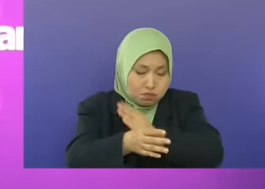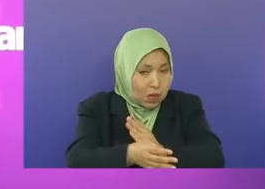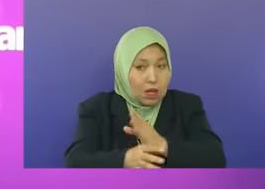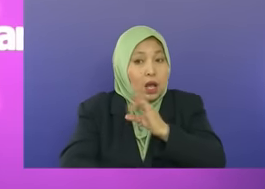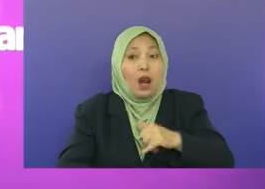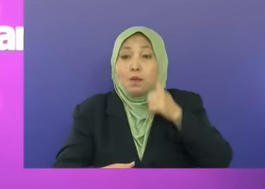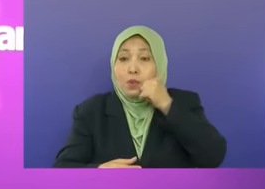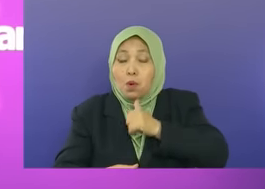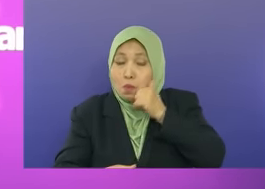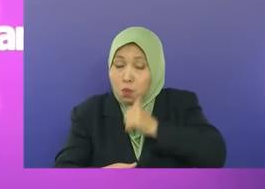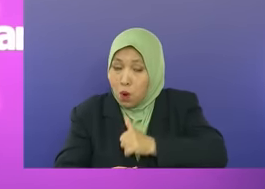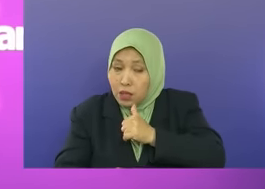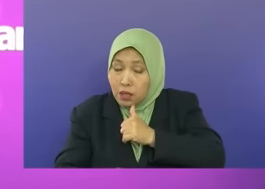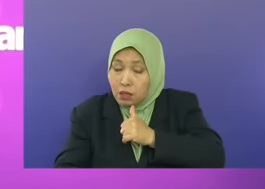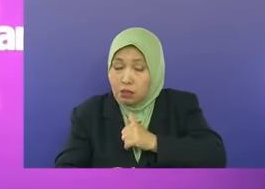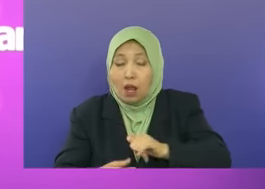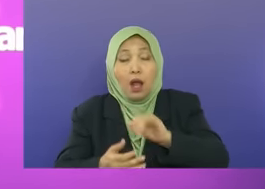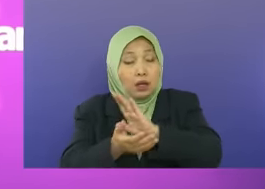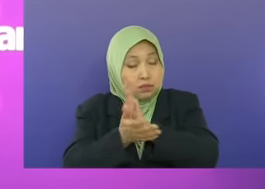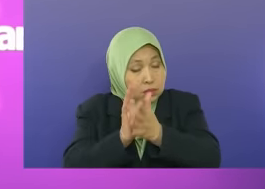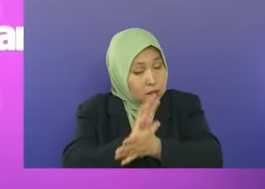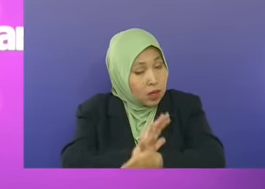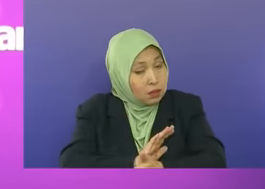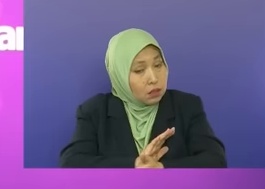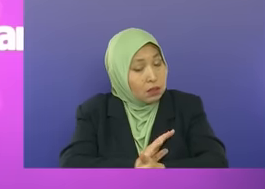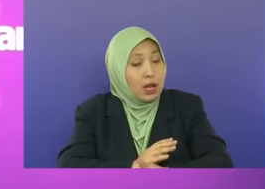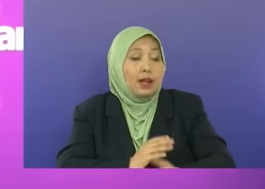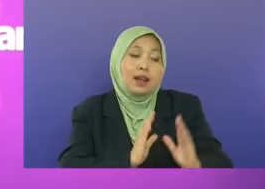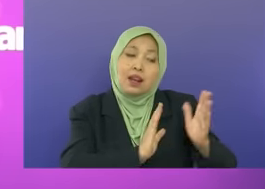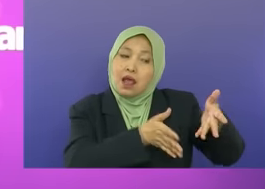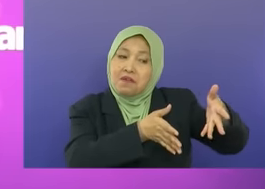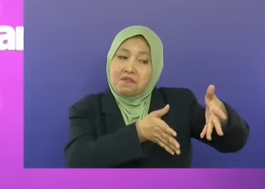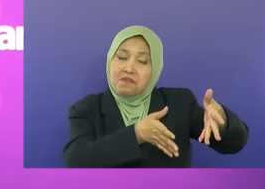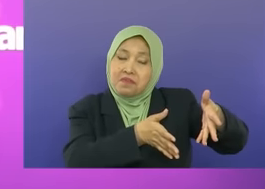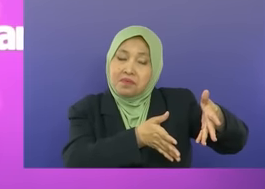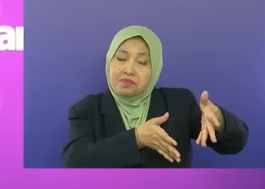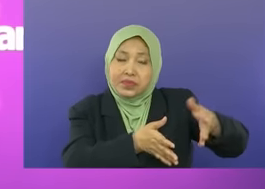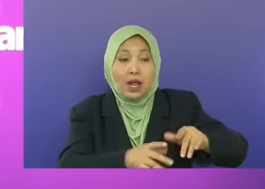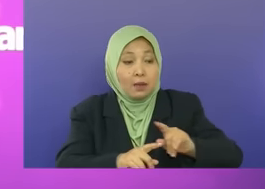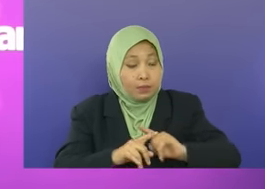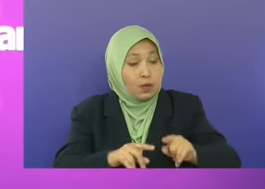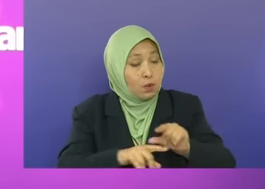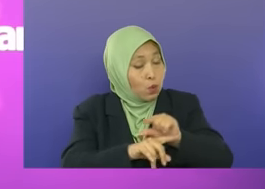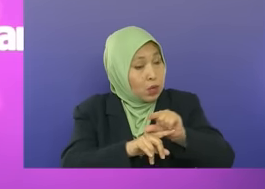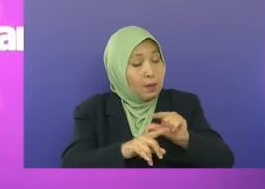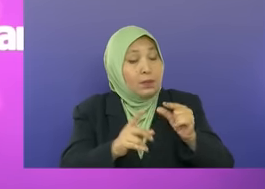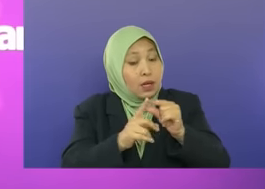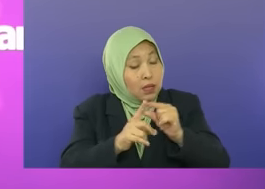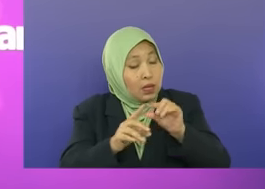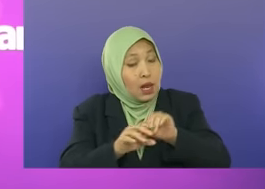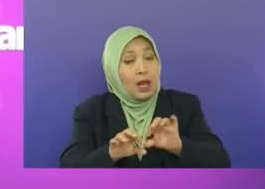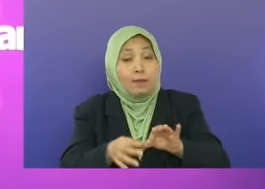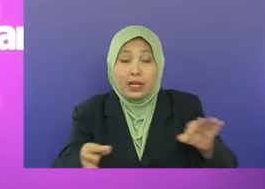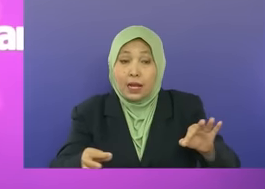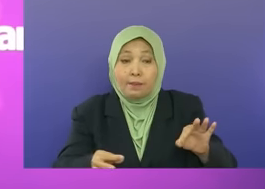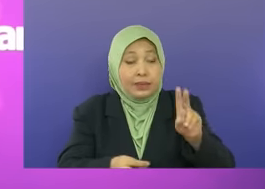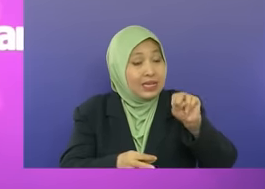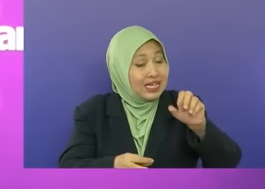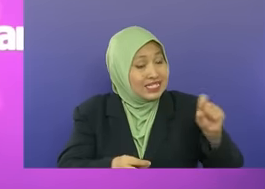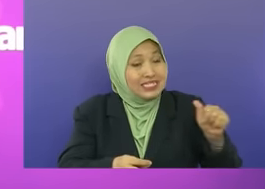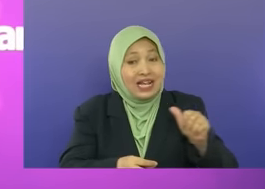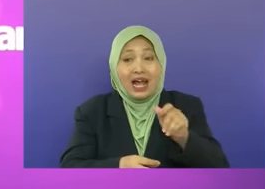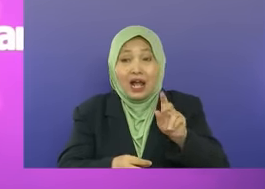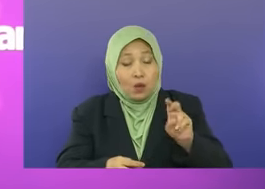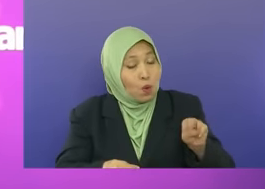perempuan wayas dahyunanisakum dibiarkan hidup ya tetapi penggunaan perkataan dalam ayat ini Nisa Aku bukannya